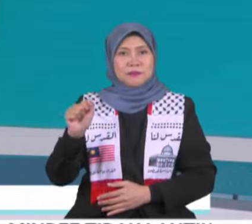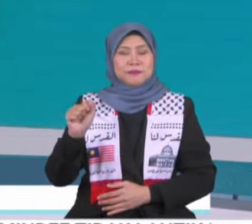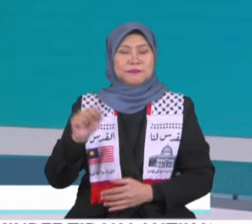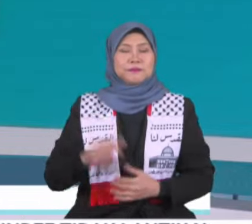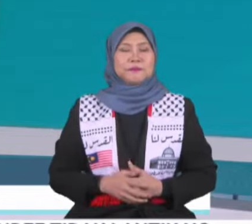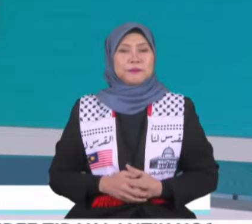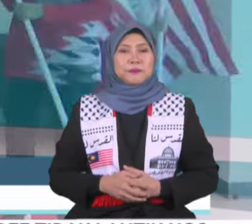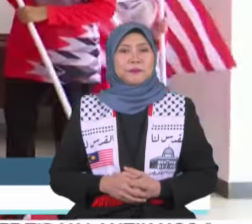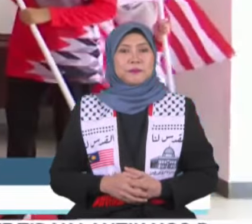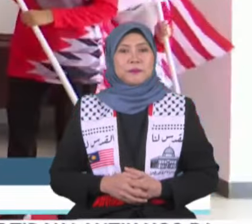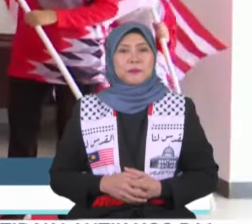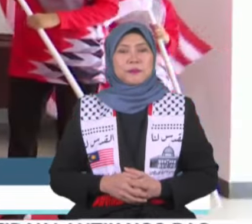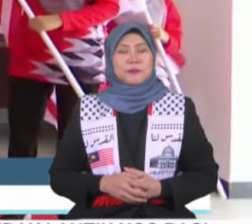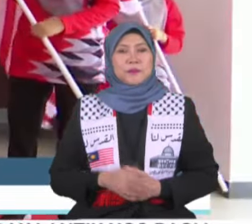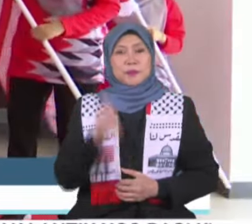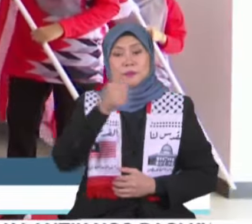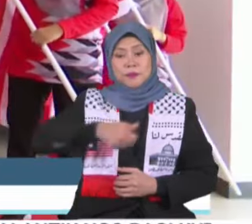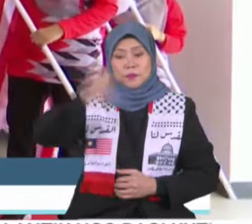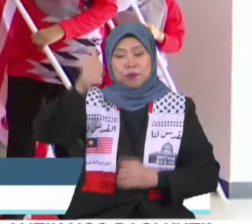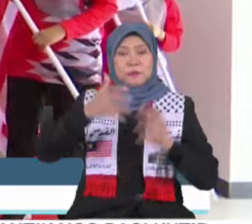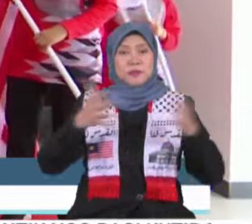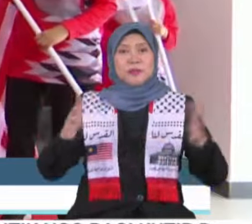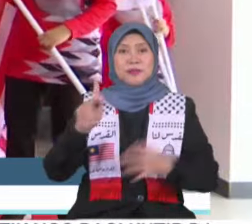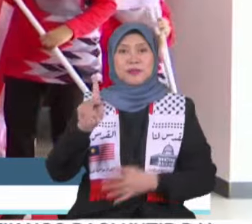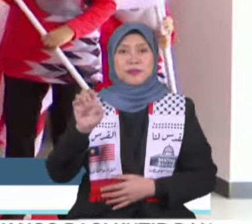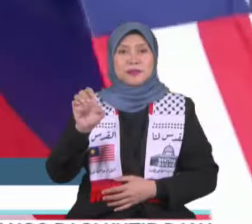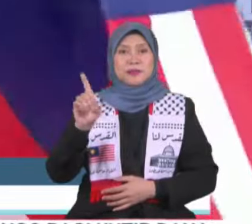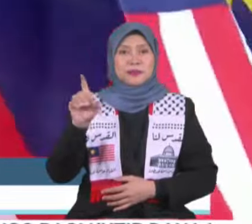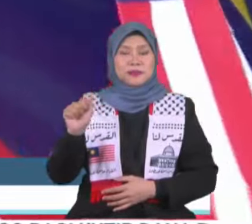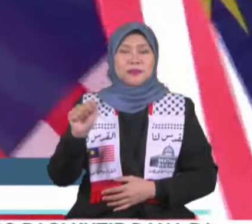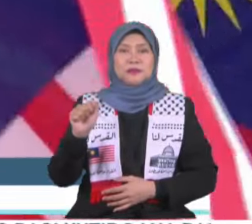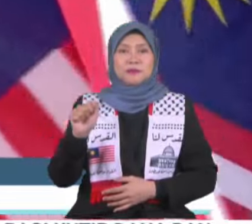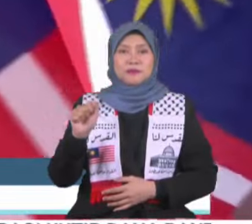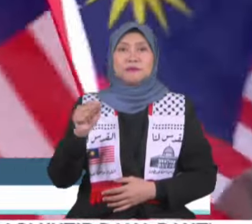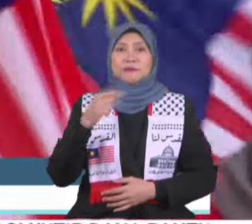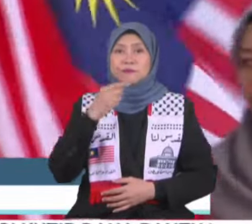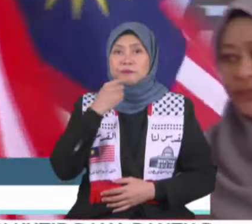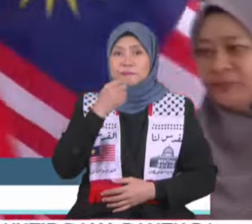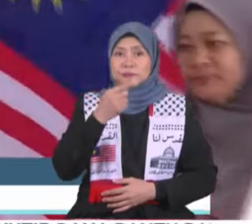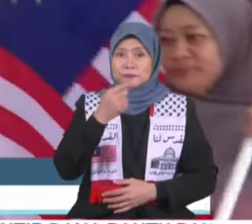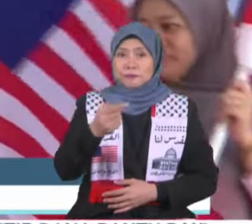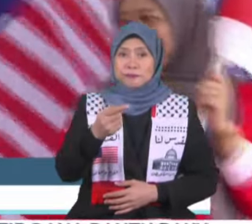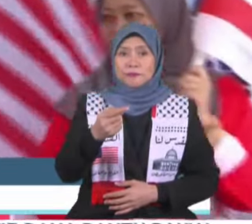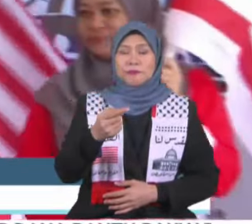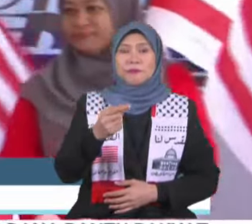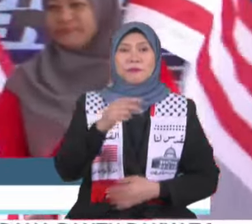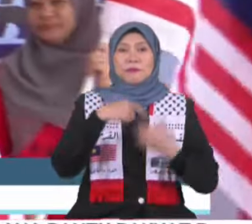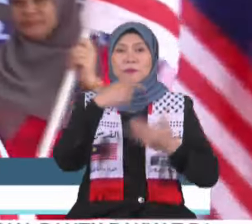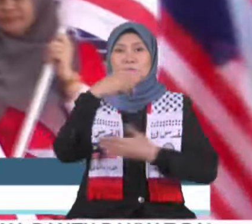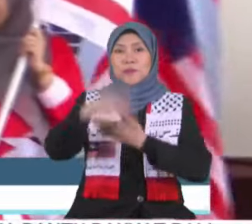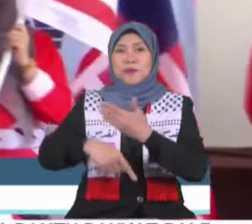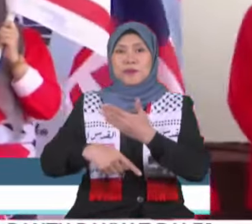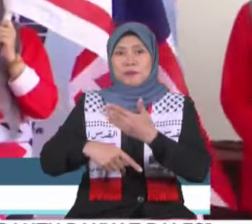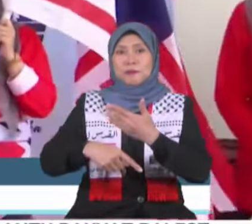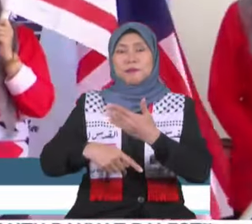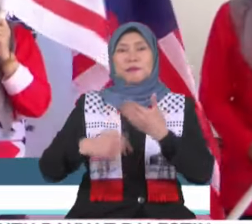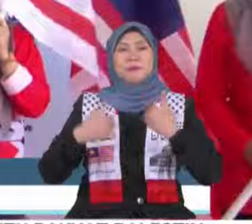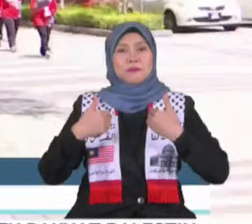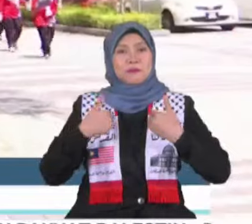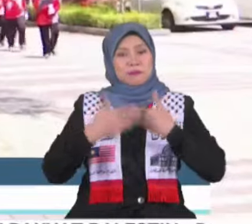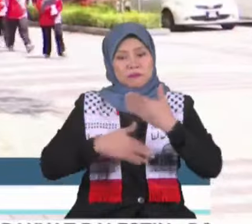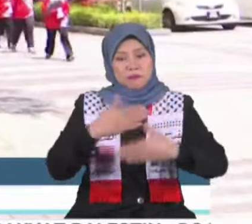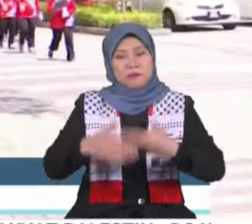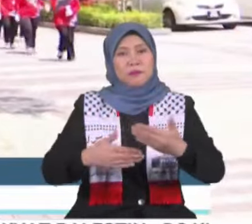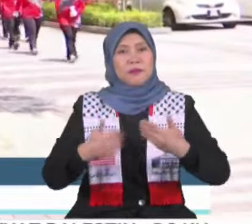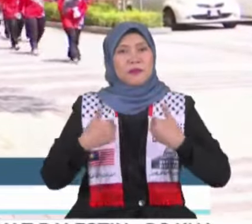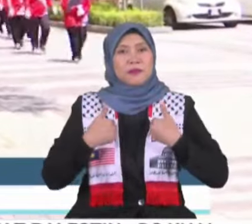itu. Pengurus Besar KEDA Isma Suhaimi Sharif berkata, antara program yang diadakan antaranya Fun